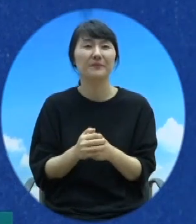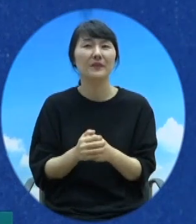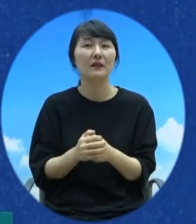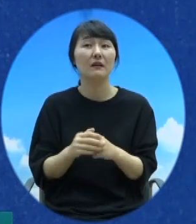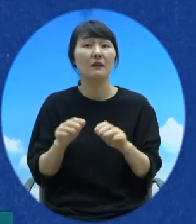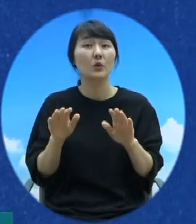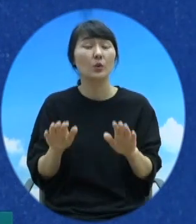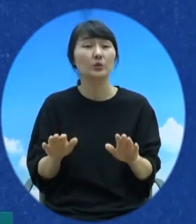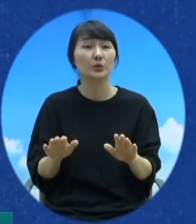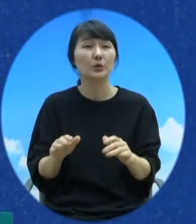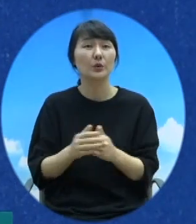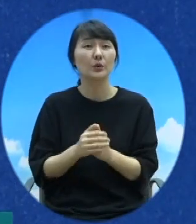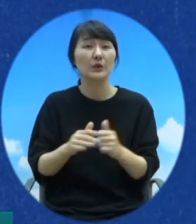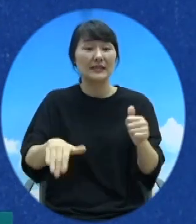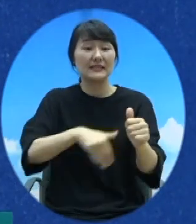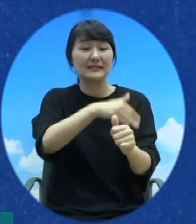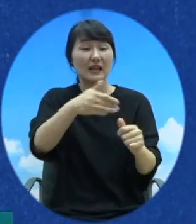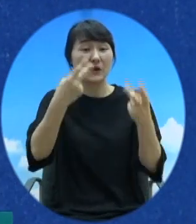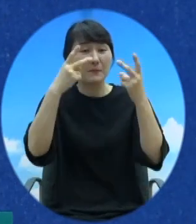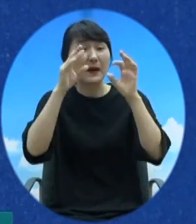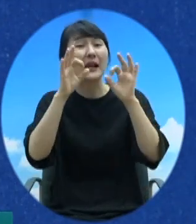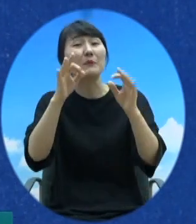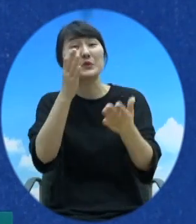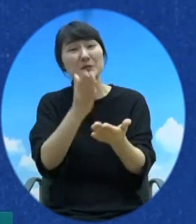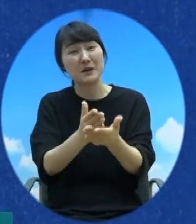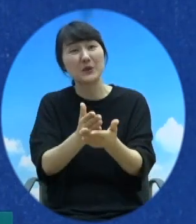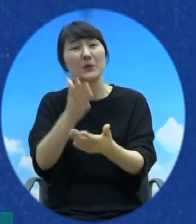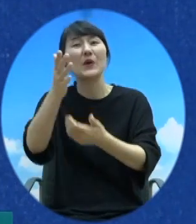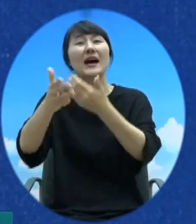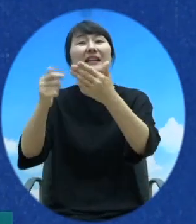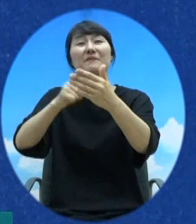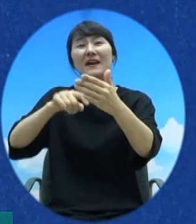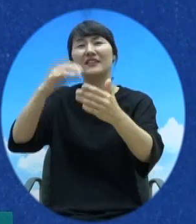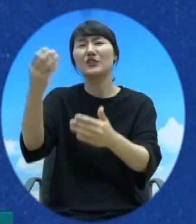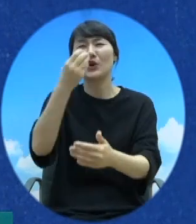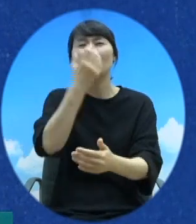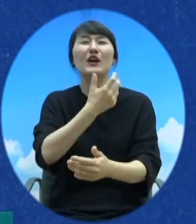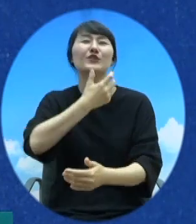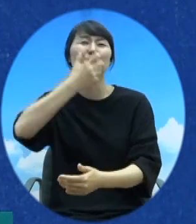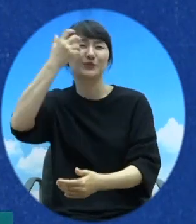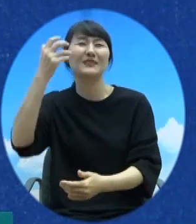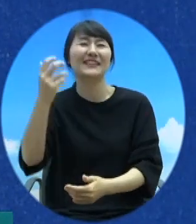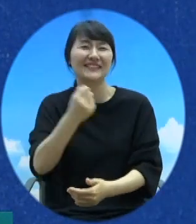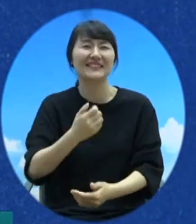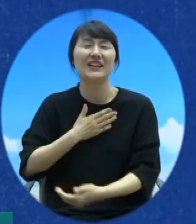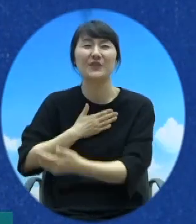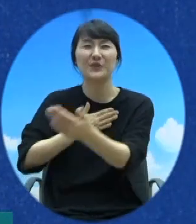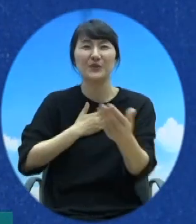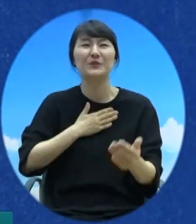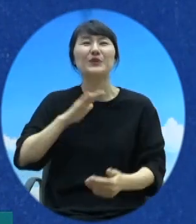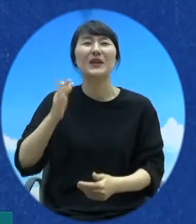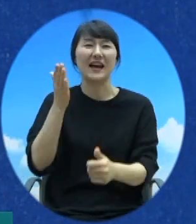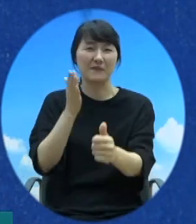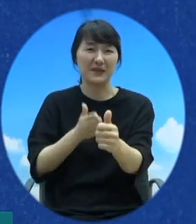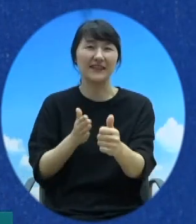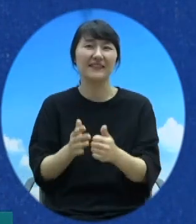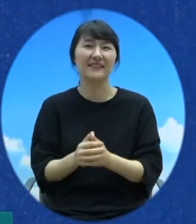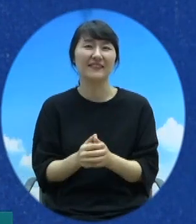오늘도 현실을 바라보지 마시고 하나님 안에서 거룩한 꿈을 꾸는 저와 여러분이 되기를